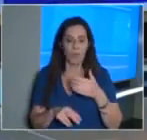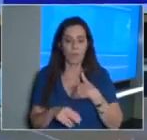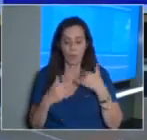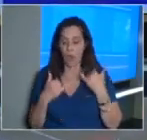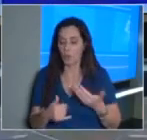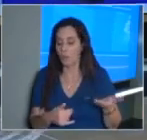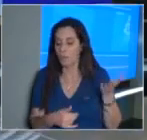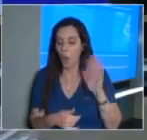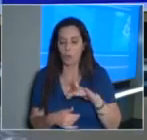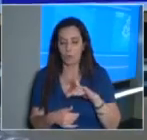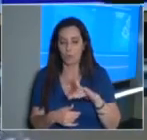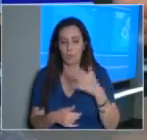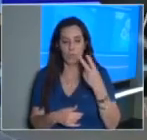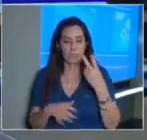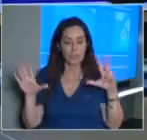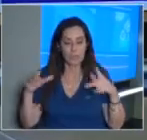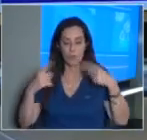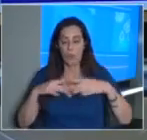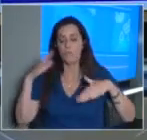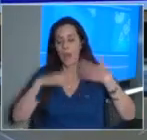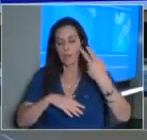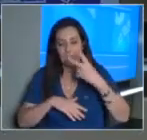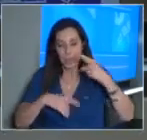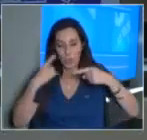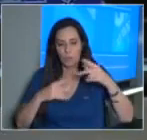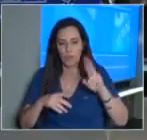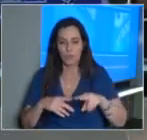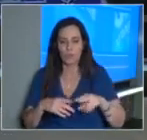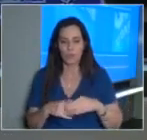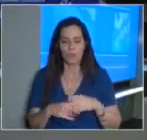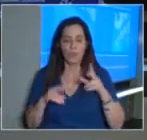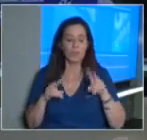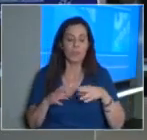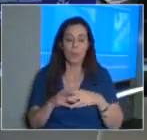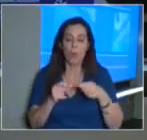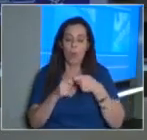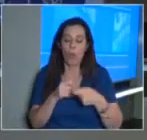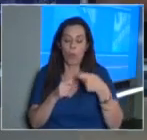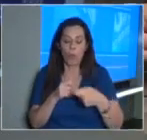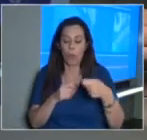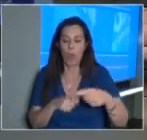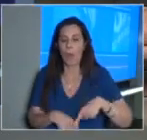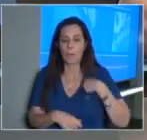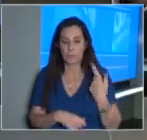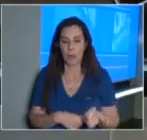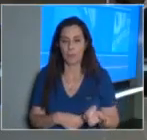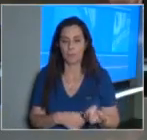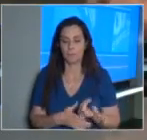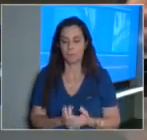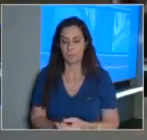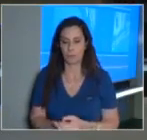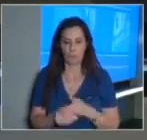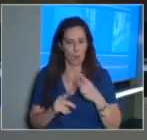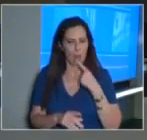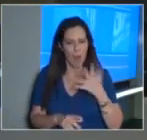בדרך עכשיו לעוד סבב של 28 יום, ואחריו עוד 21 יום, אפשר פה להימשך הרבה הרבה קדימה, הם